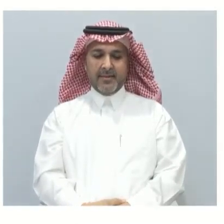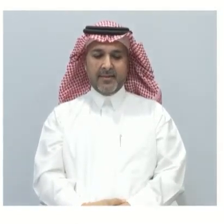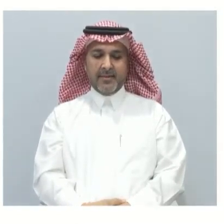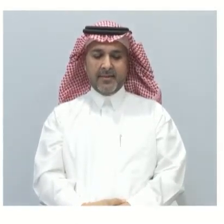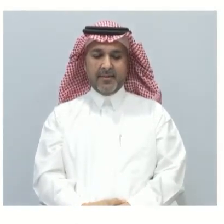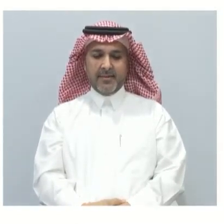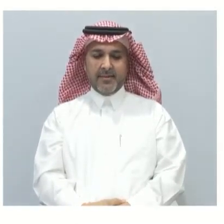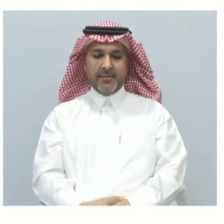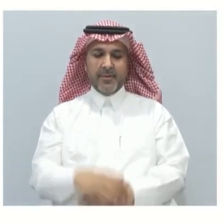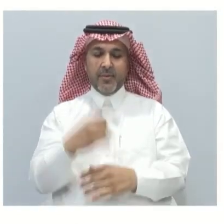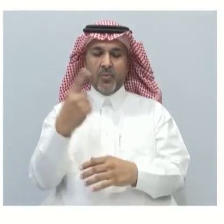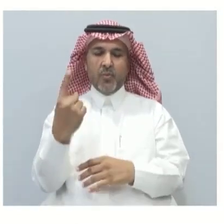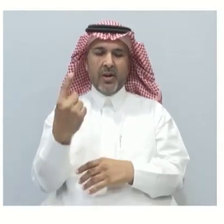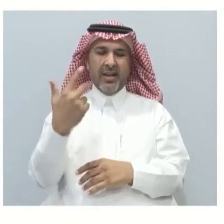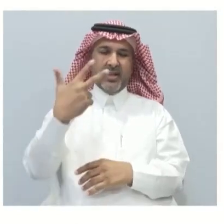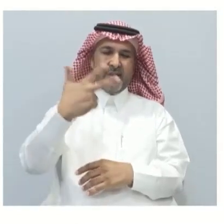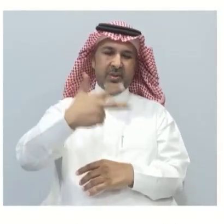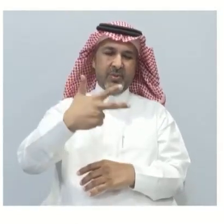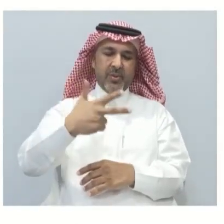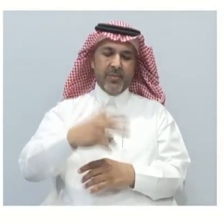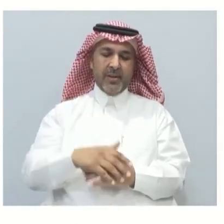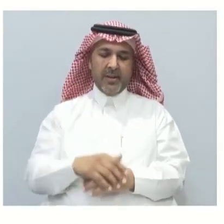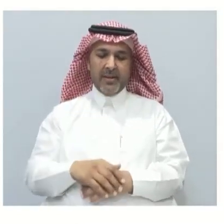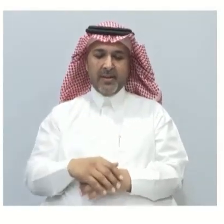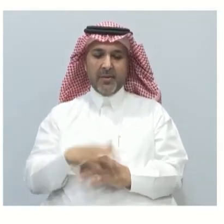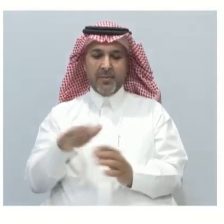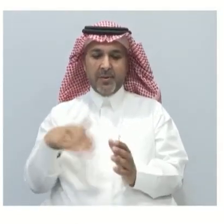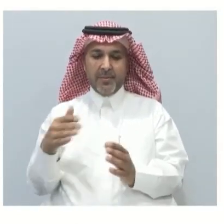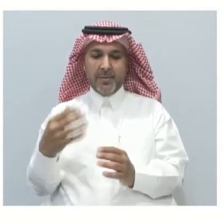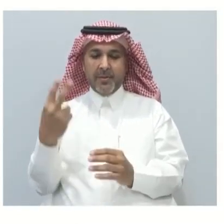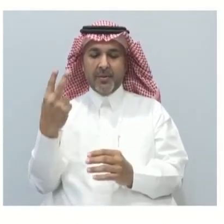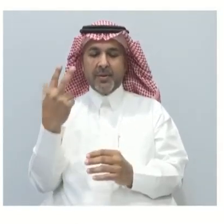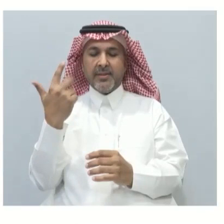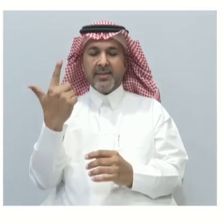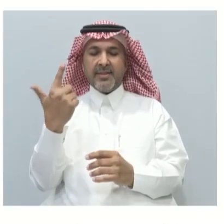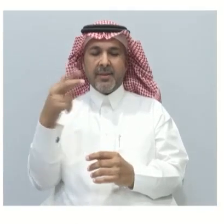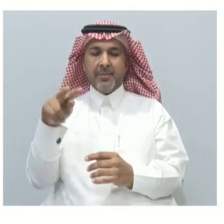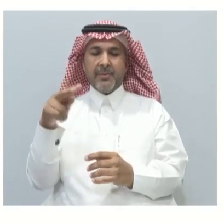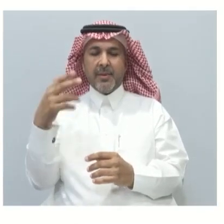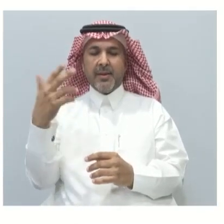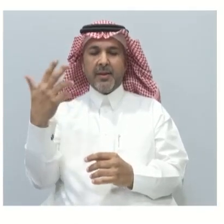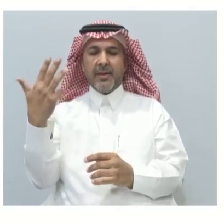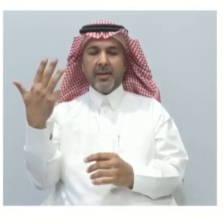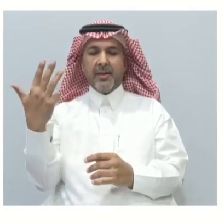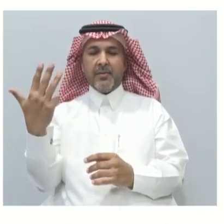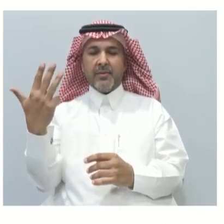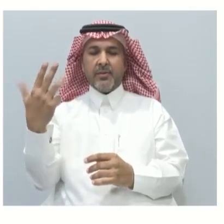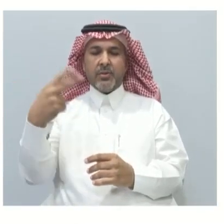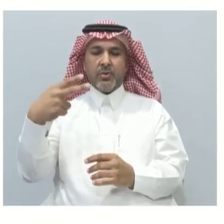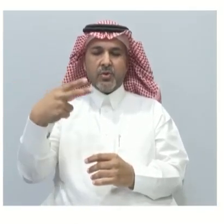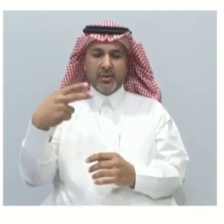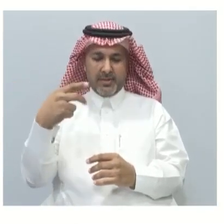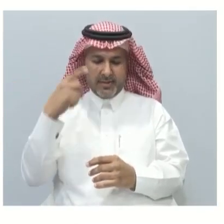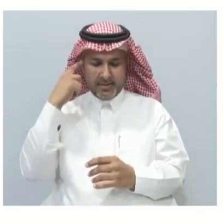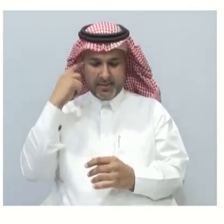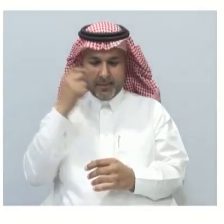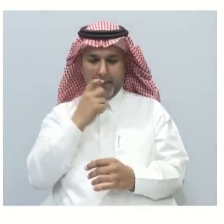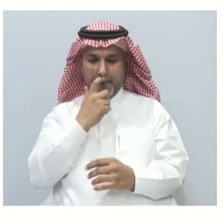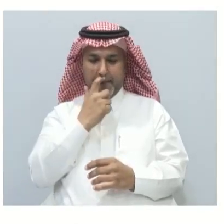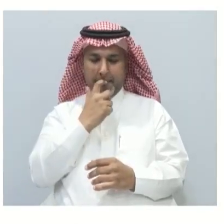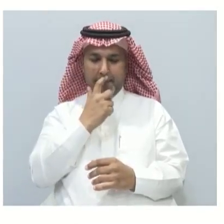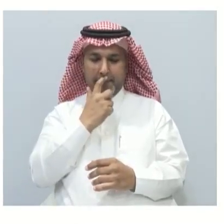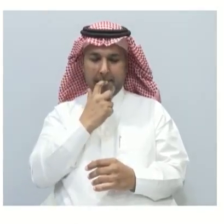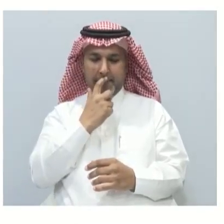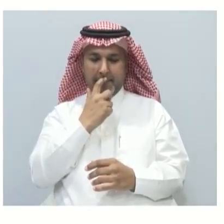9 اسوا 9 9 تربيع 81 9 تكعيب 729 والعش عاد